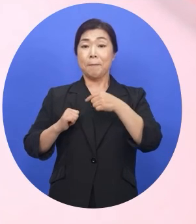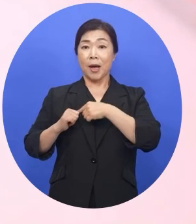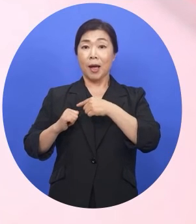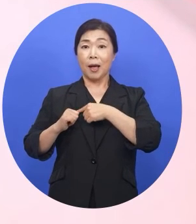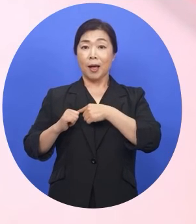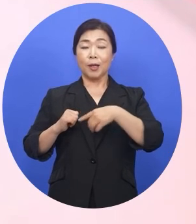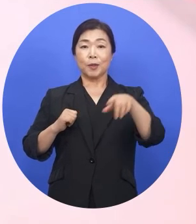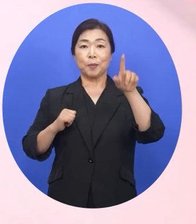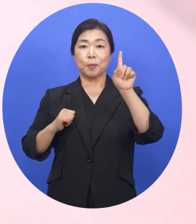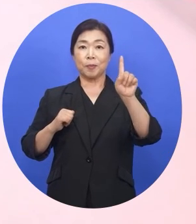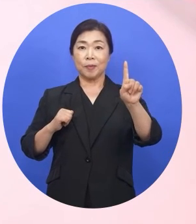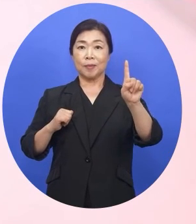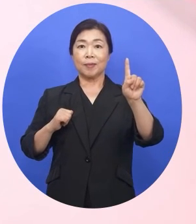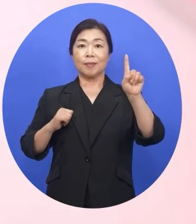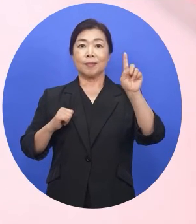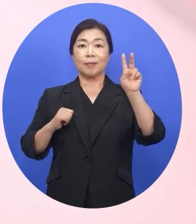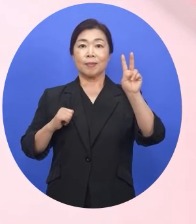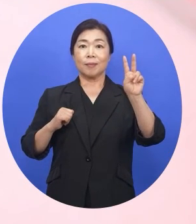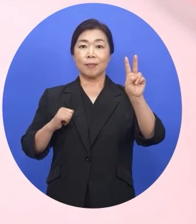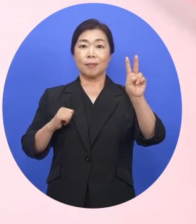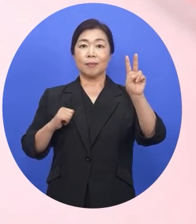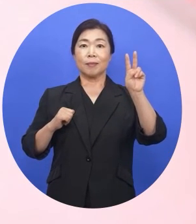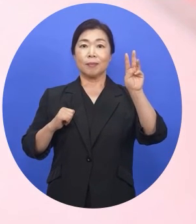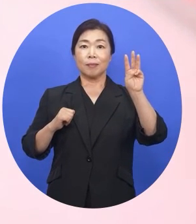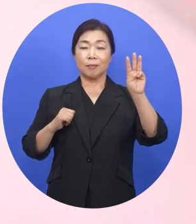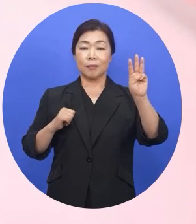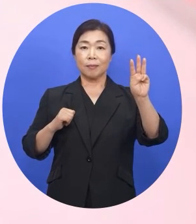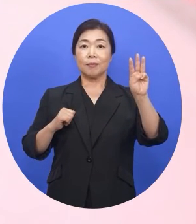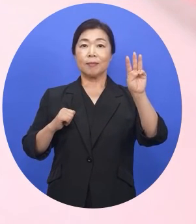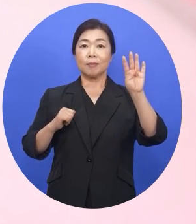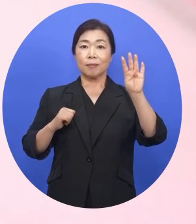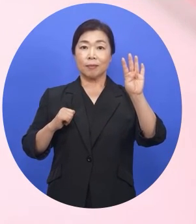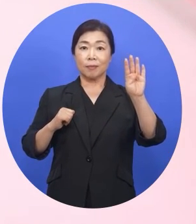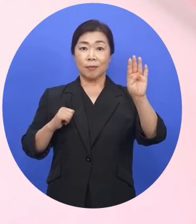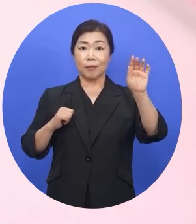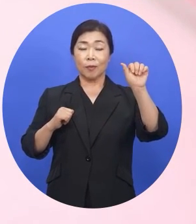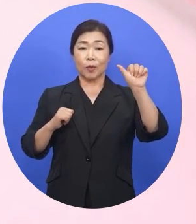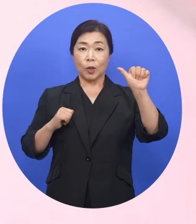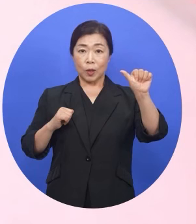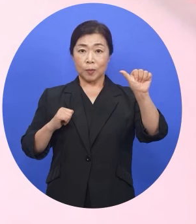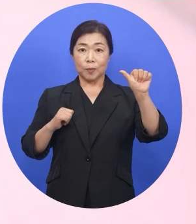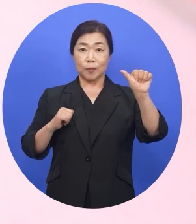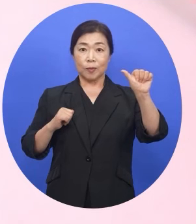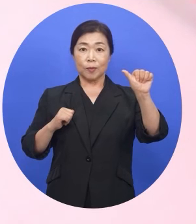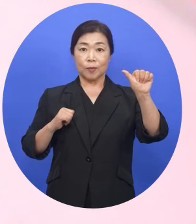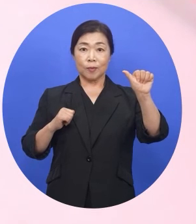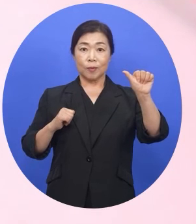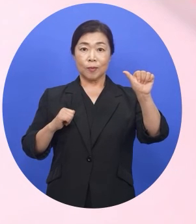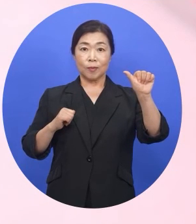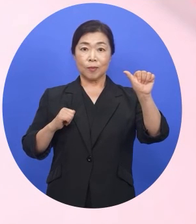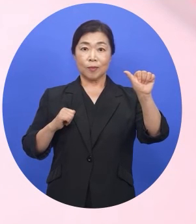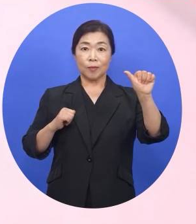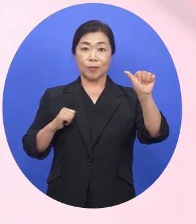숨을 참고 하나, 둘, 셋, 넷,